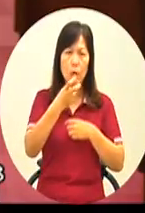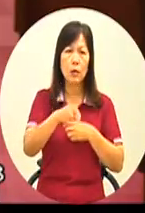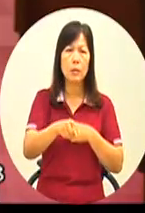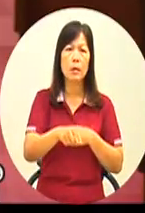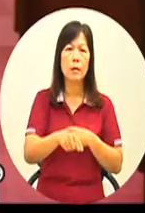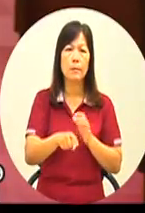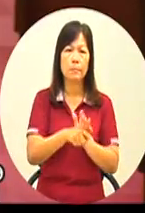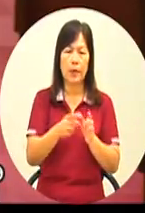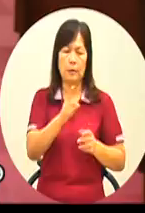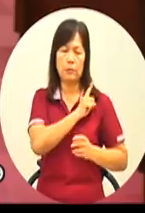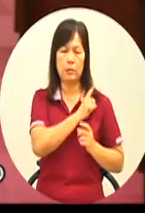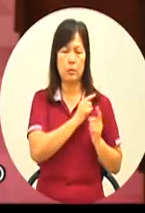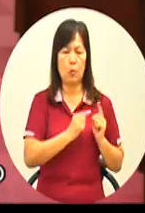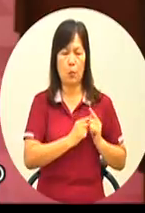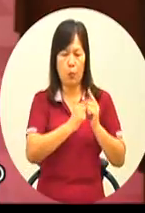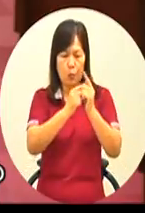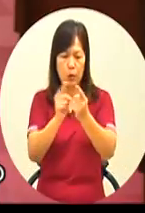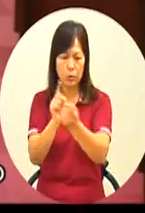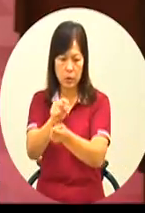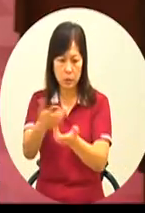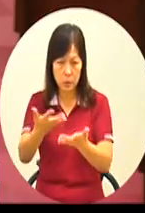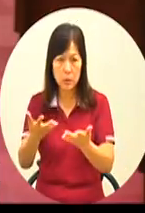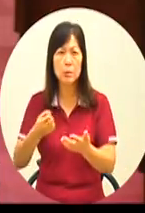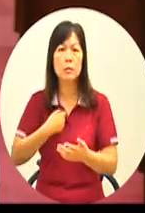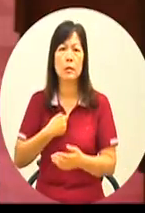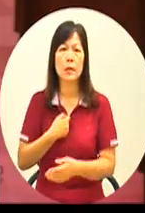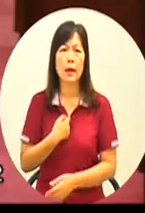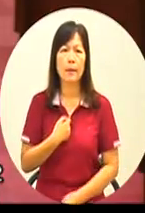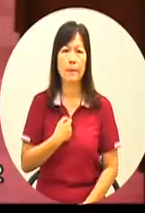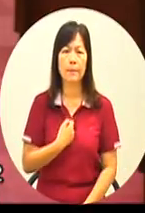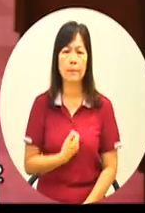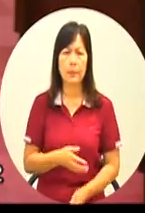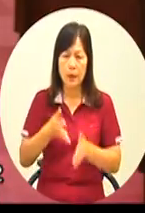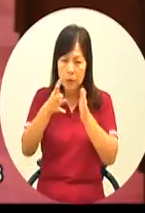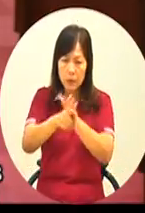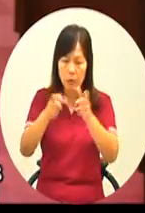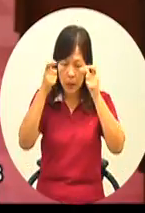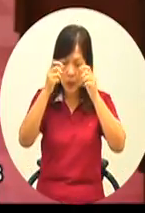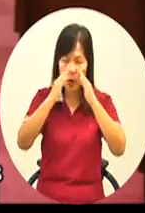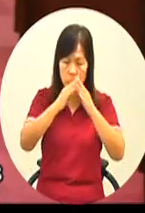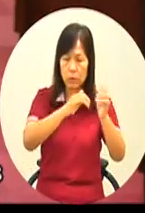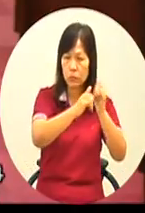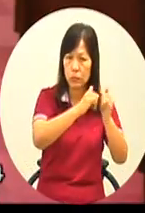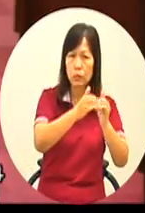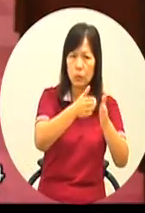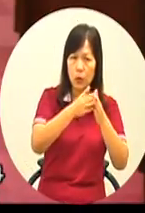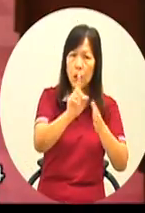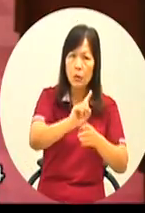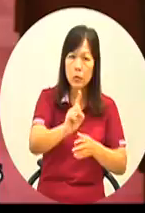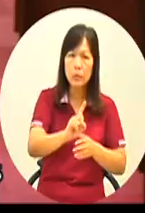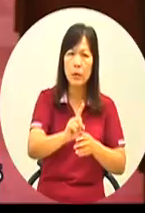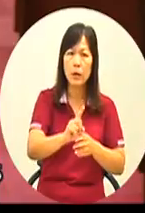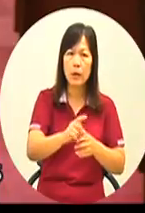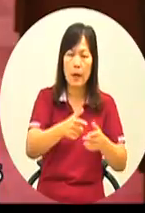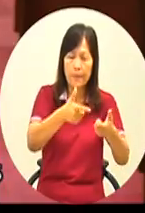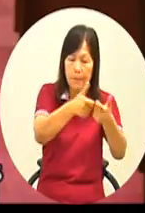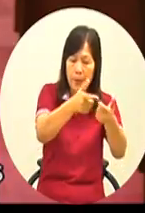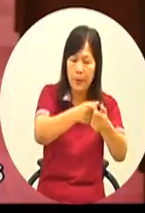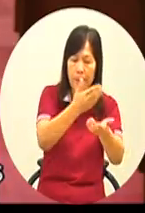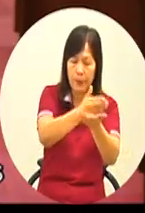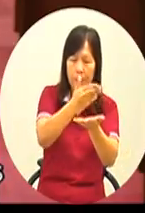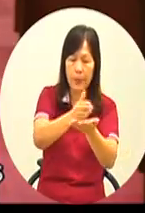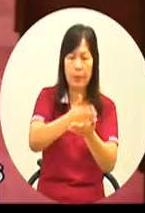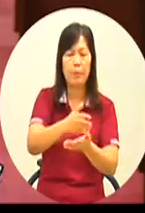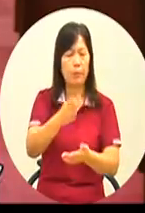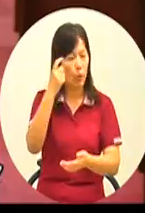吼，本人亲身去了解代志对不对吼？哎，当吼针对着高雄市的市民的需要嘞，对不对？哎，当因着就我感觉是真个